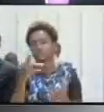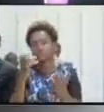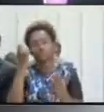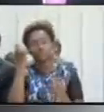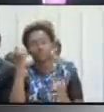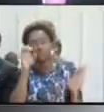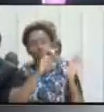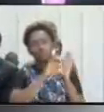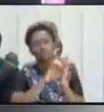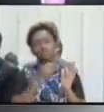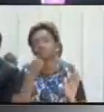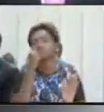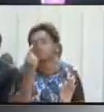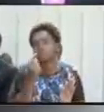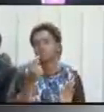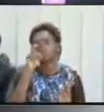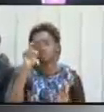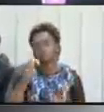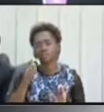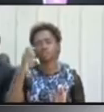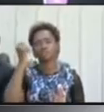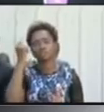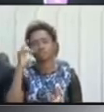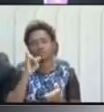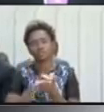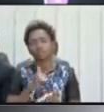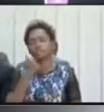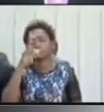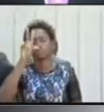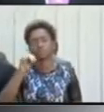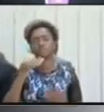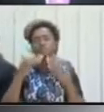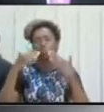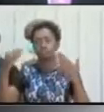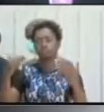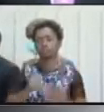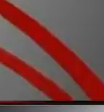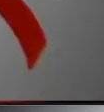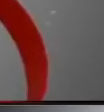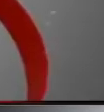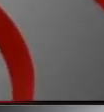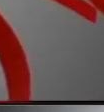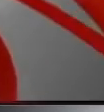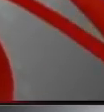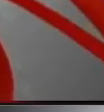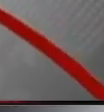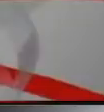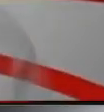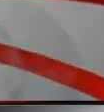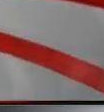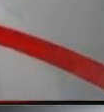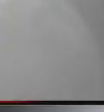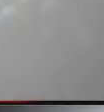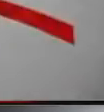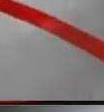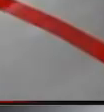non, le ça, ou l'État, c'est faut comprendre qu'elle dit non. Merci un peu. Bonjour,